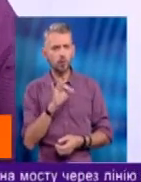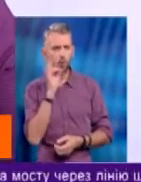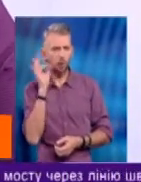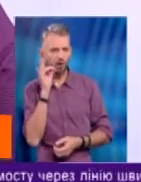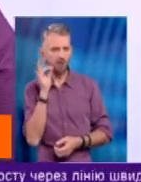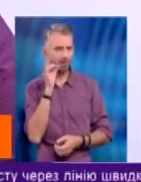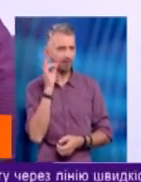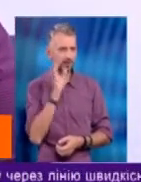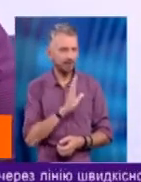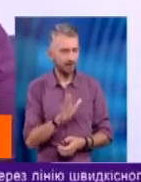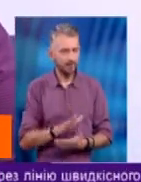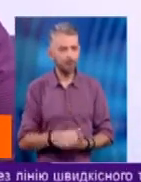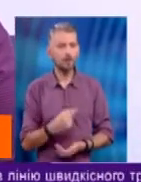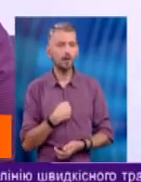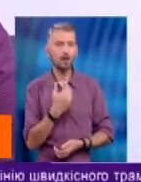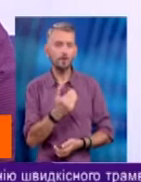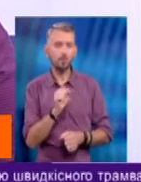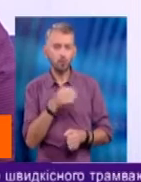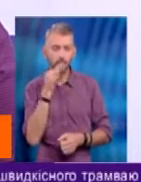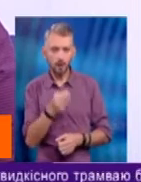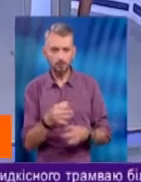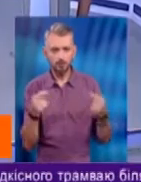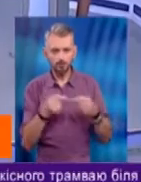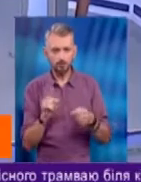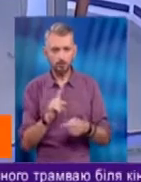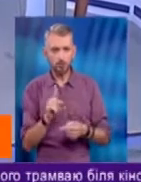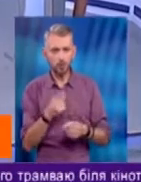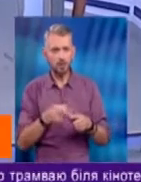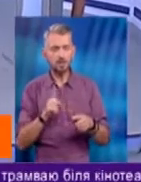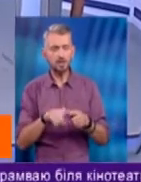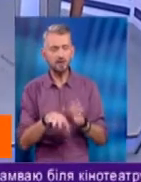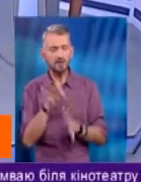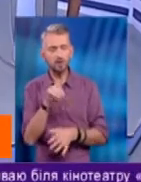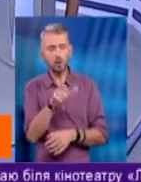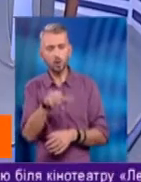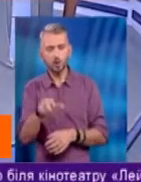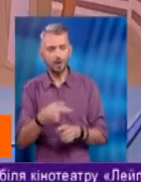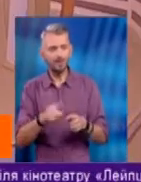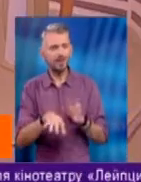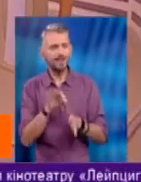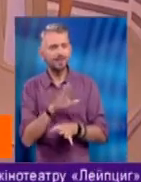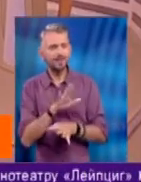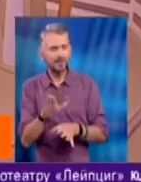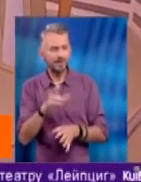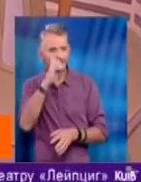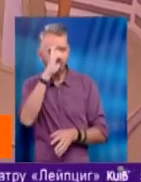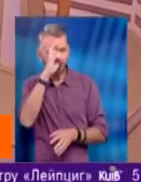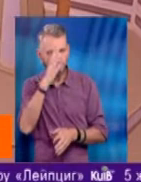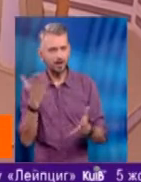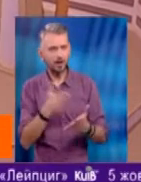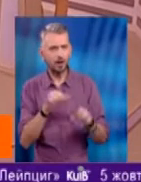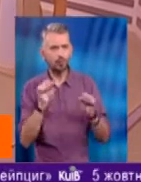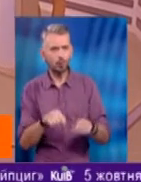не хитрі. Я вам можу сказати однозначно, що це вибір людей. Це не вибір держави, яка